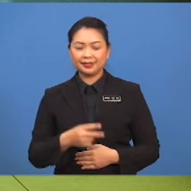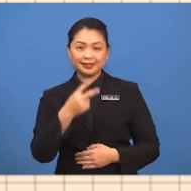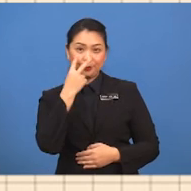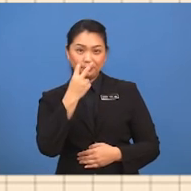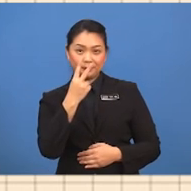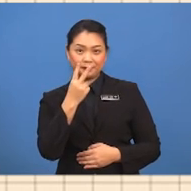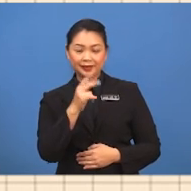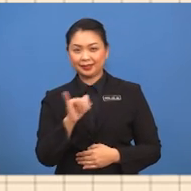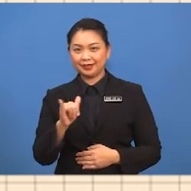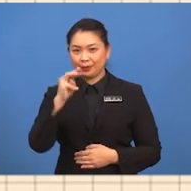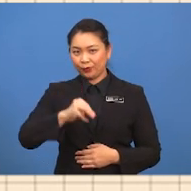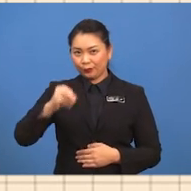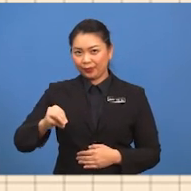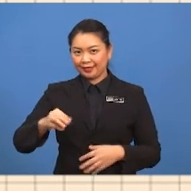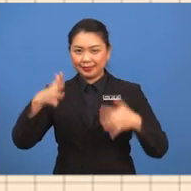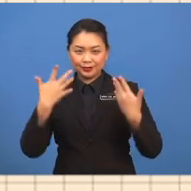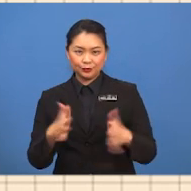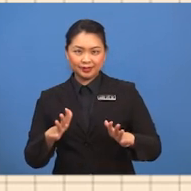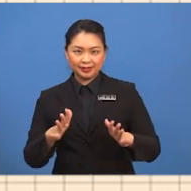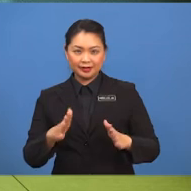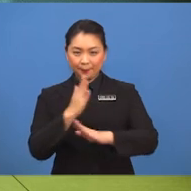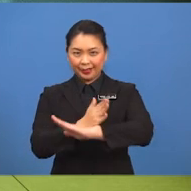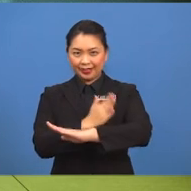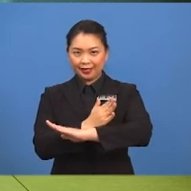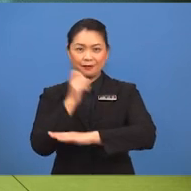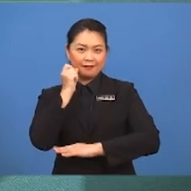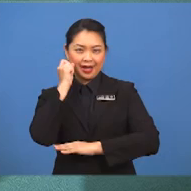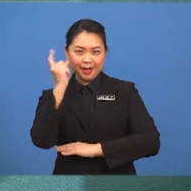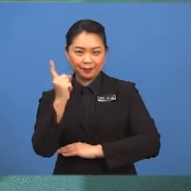Nampaknya murid-murid sudah semakin faham.